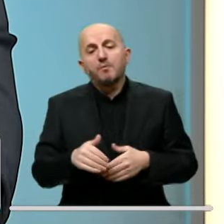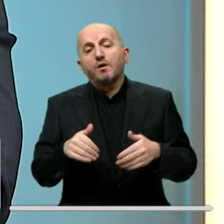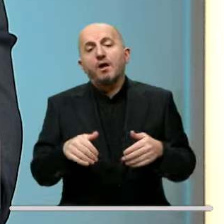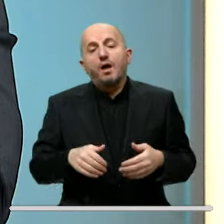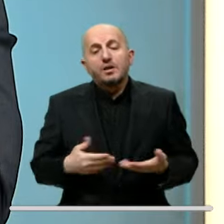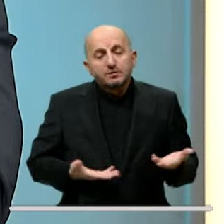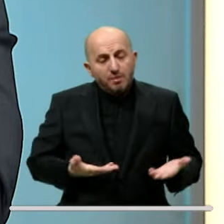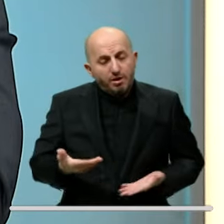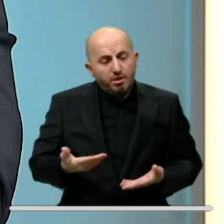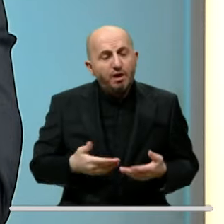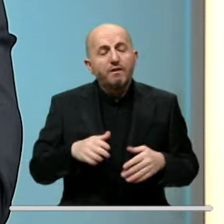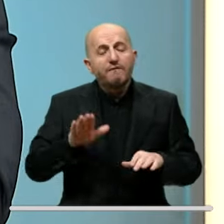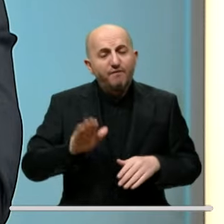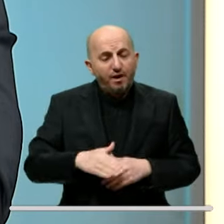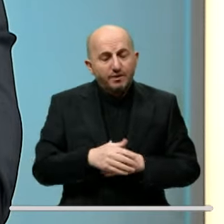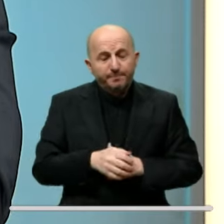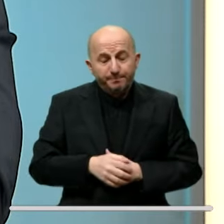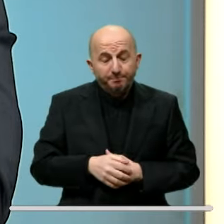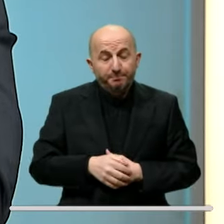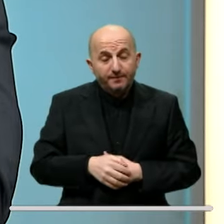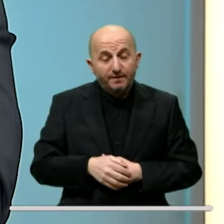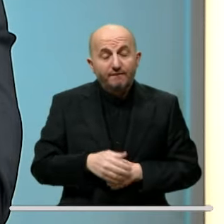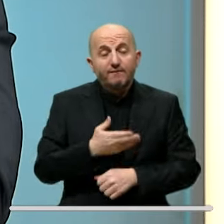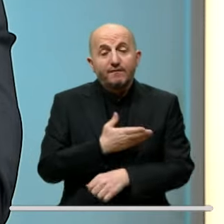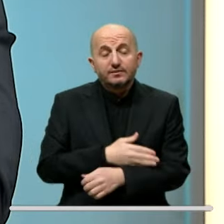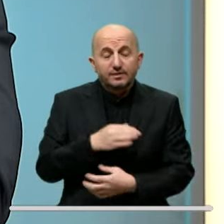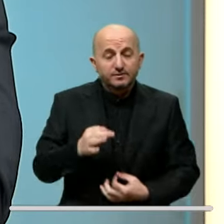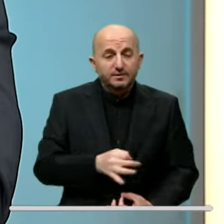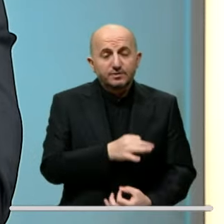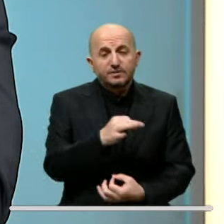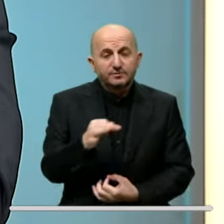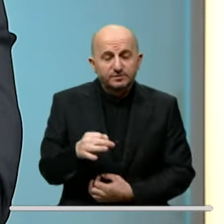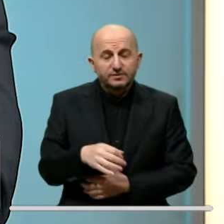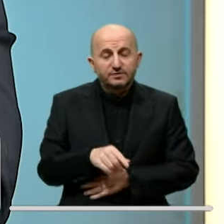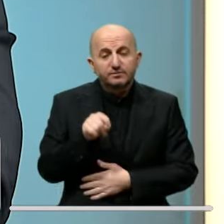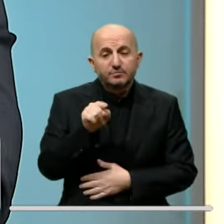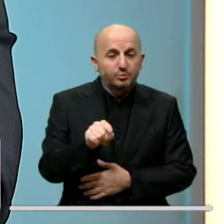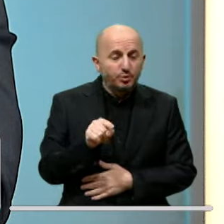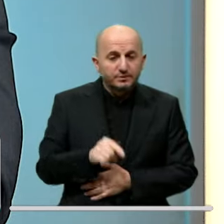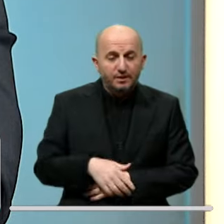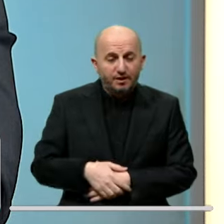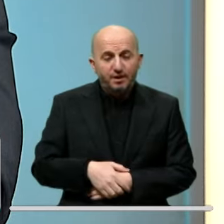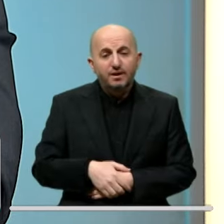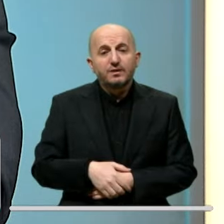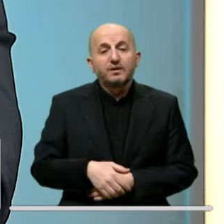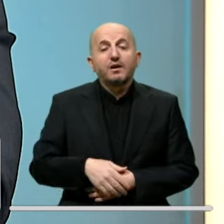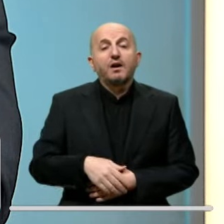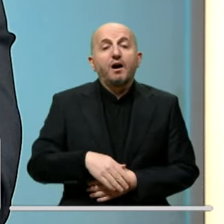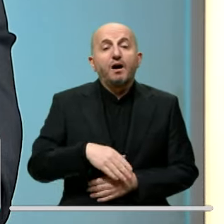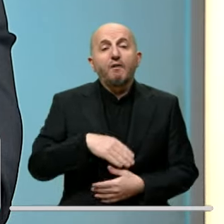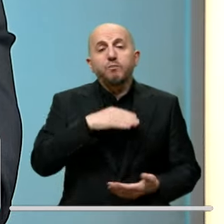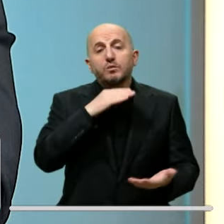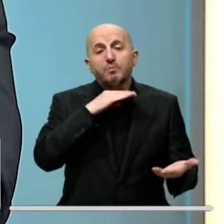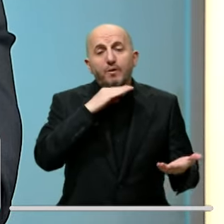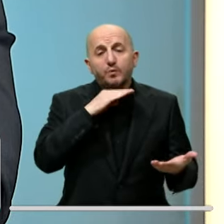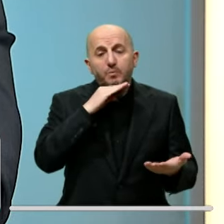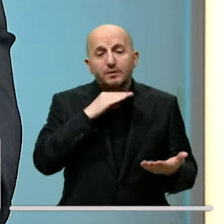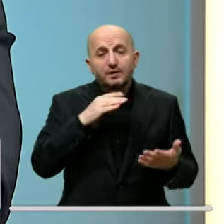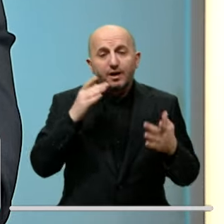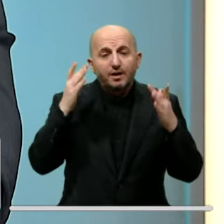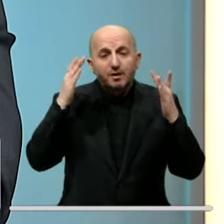var. Bu bakımdan ben vatandaşlarımızın burada yabancı bir ülkede garip bir